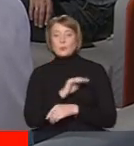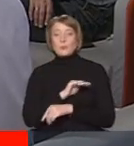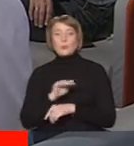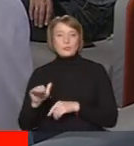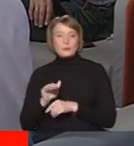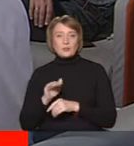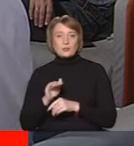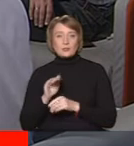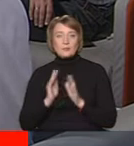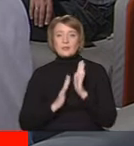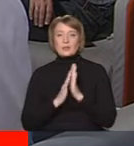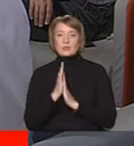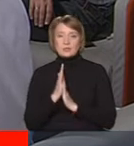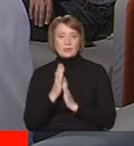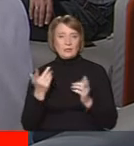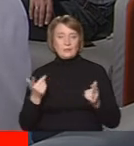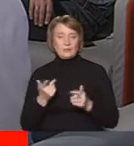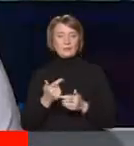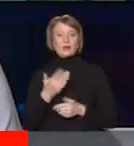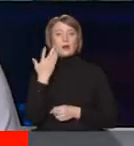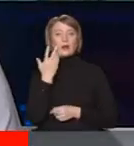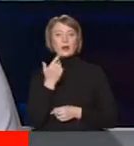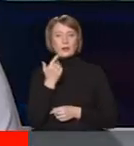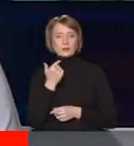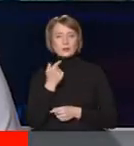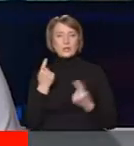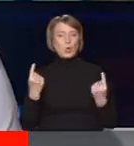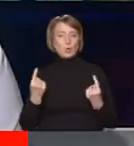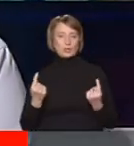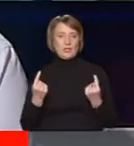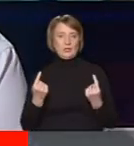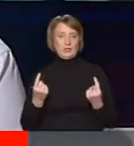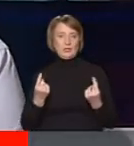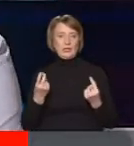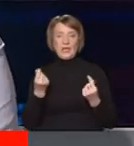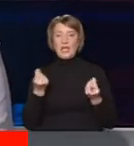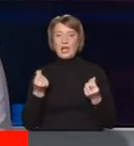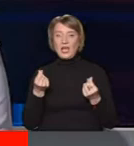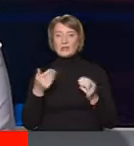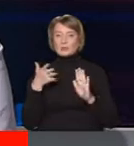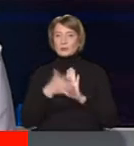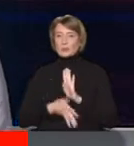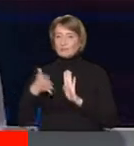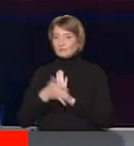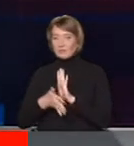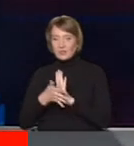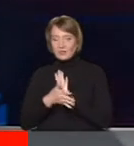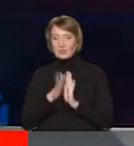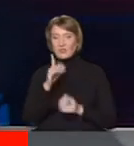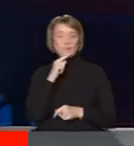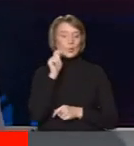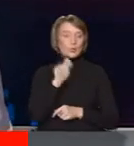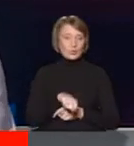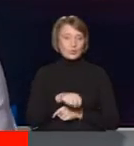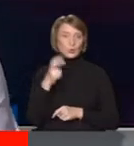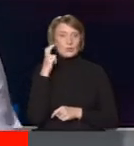з останніми 6,5 років, величезна проблема, коли колосальні ресурси Києва йдуть не всередину української економіки і не в Україну, власне кажучи,